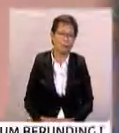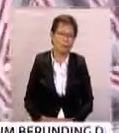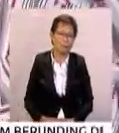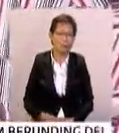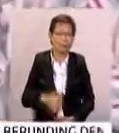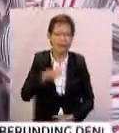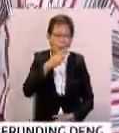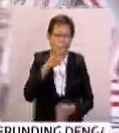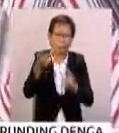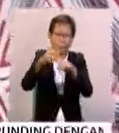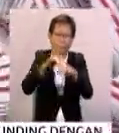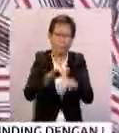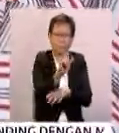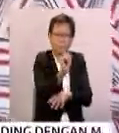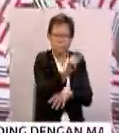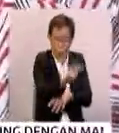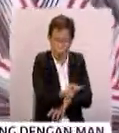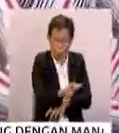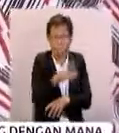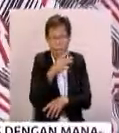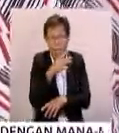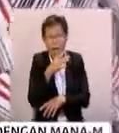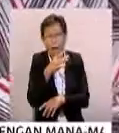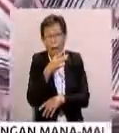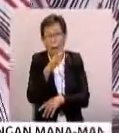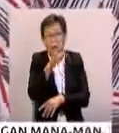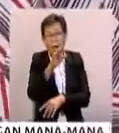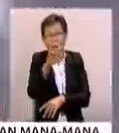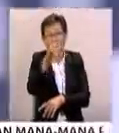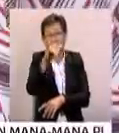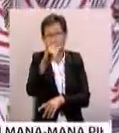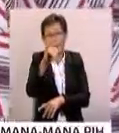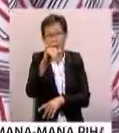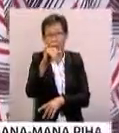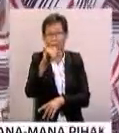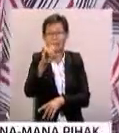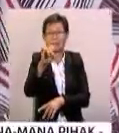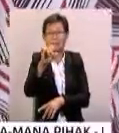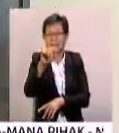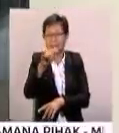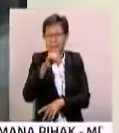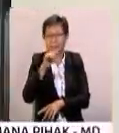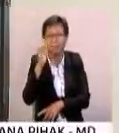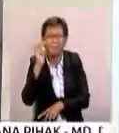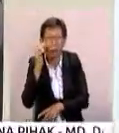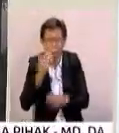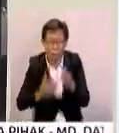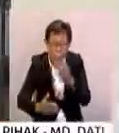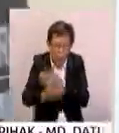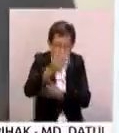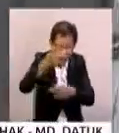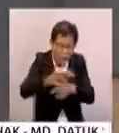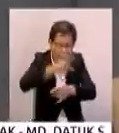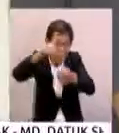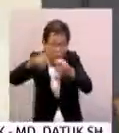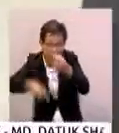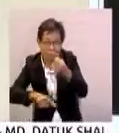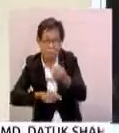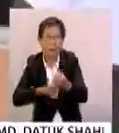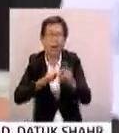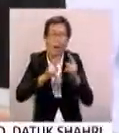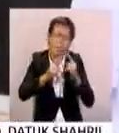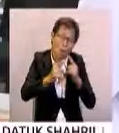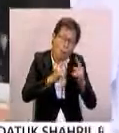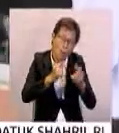Sementara itu, ibu kepada salah seorang mangsa, Nur Farizah Mazran, tidak menyangka pagi tadi merupakan kali terakhir beliau